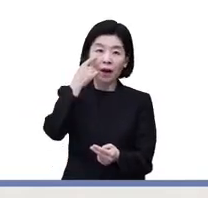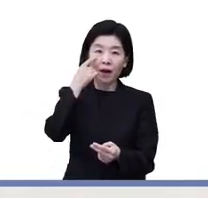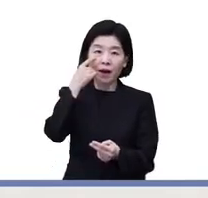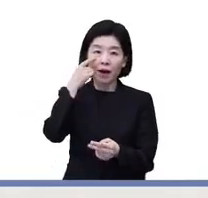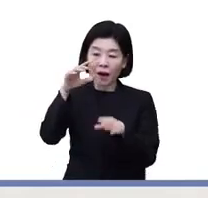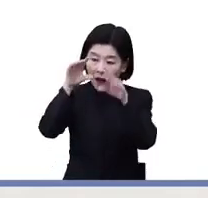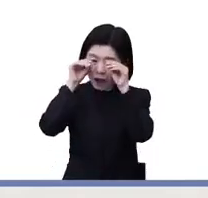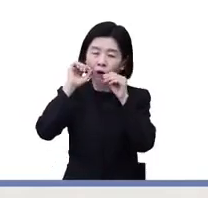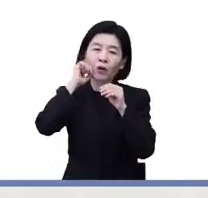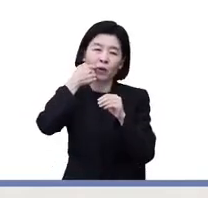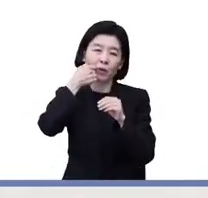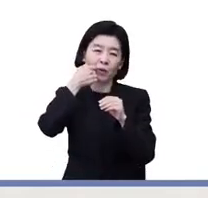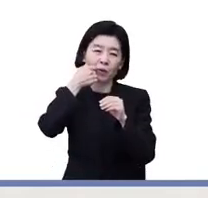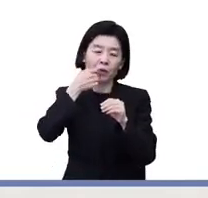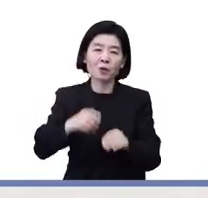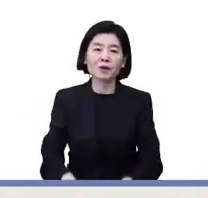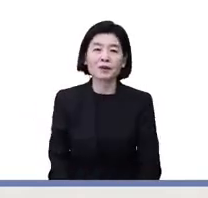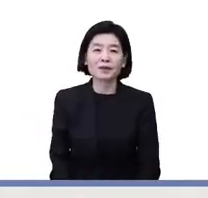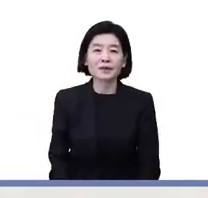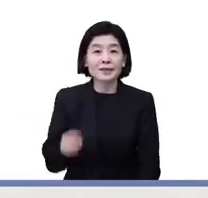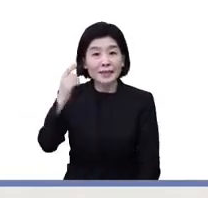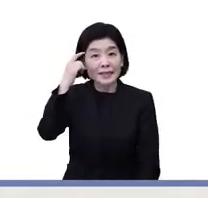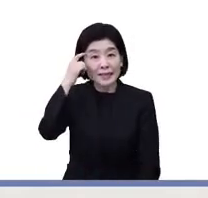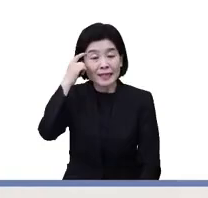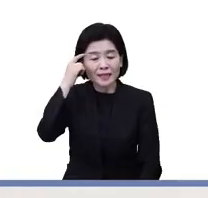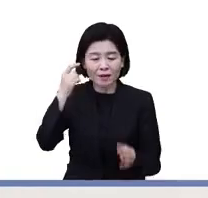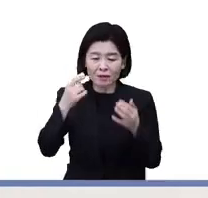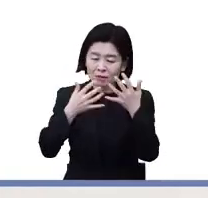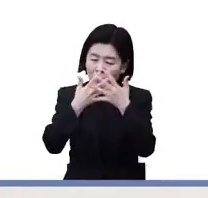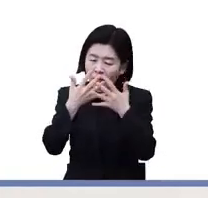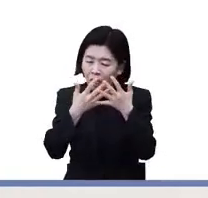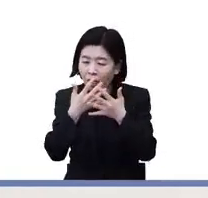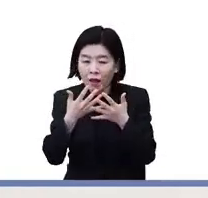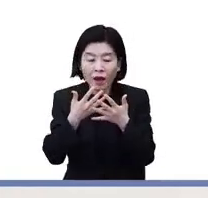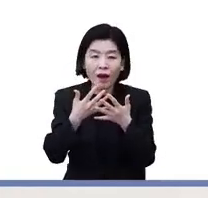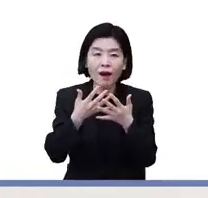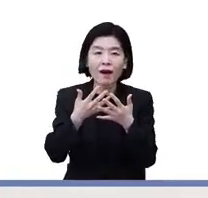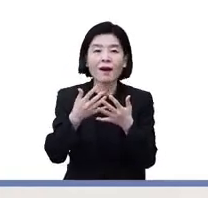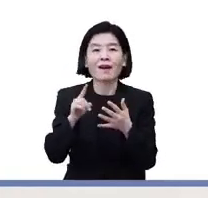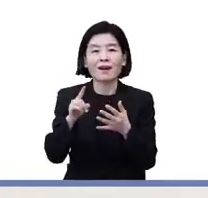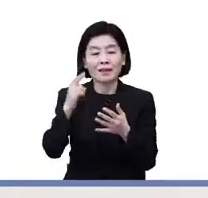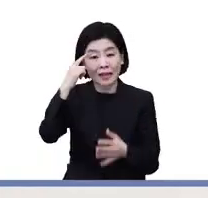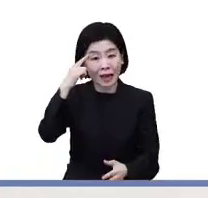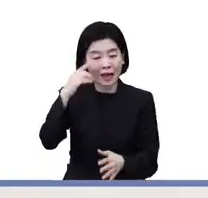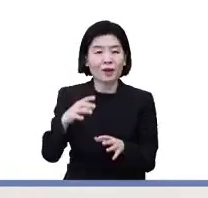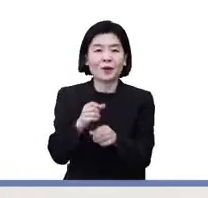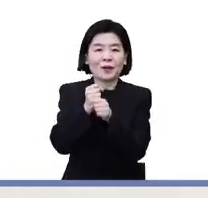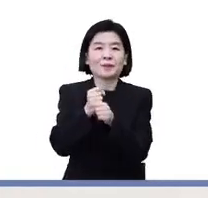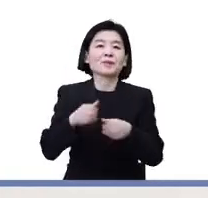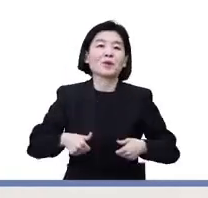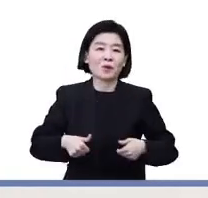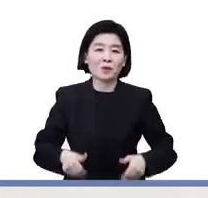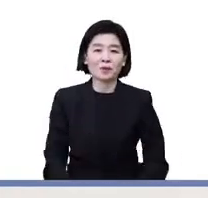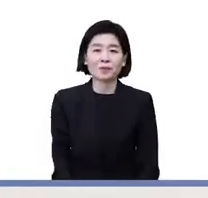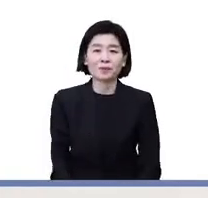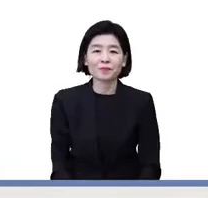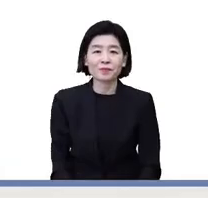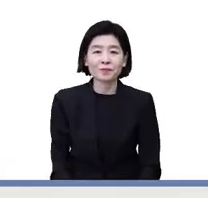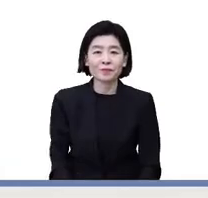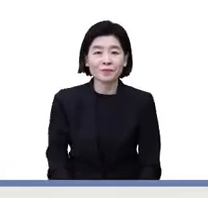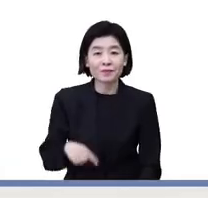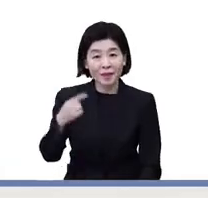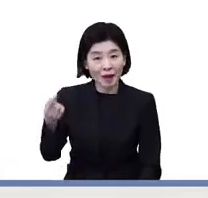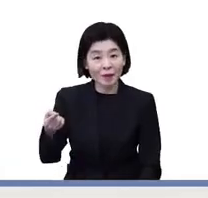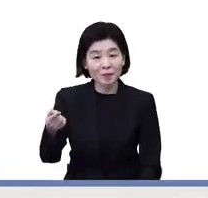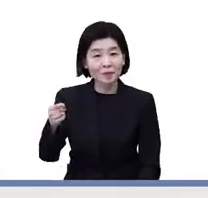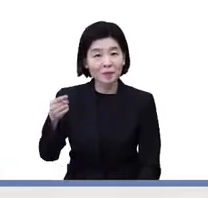않습니다. 추상적 개념적인 거의 비유가 이럴 수 있을 것 같습니다. 하나 더 보여드릴게요. 이번에는 이쪽 추상적인